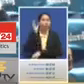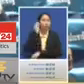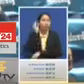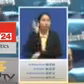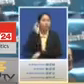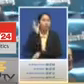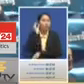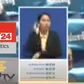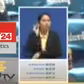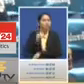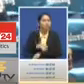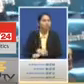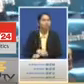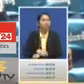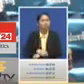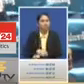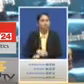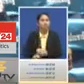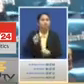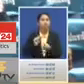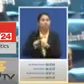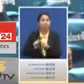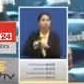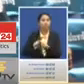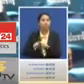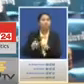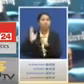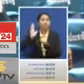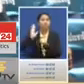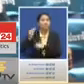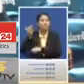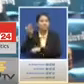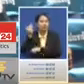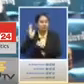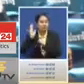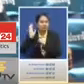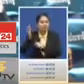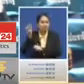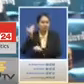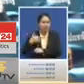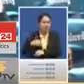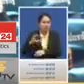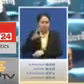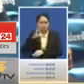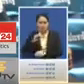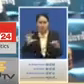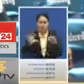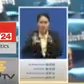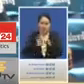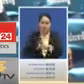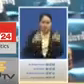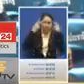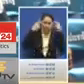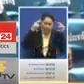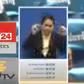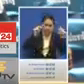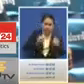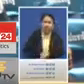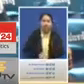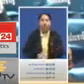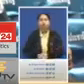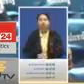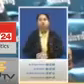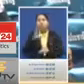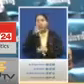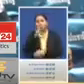ารณญาณในการพูดของท่านที่อภิปรายพาดพิงถึงท่านนายกและพาดพิงถึงเรื่